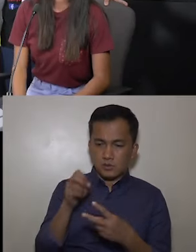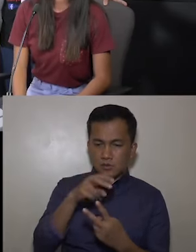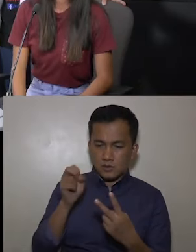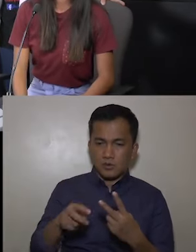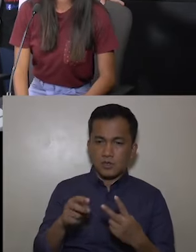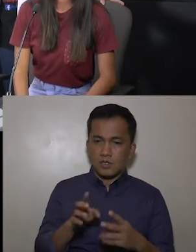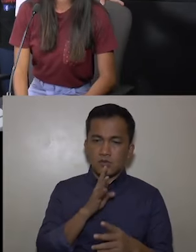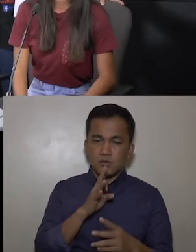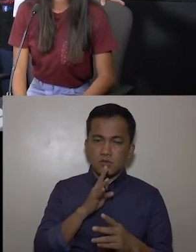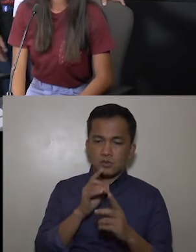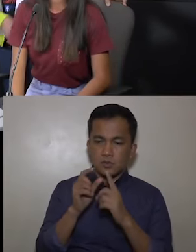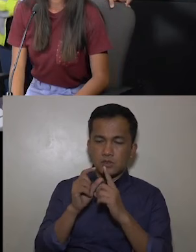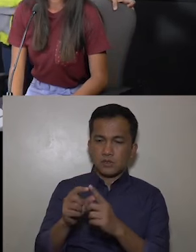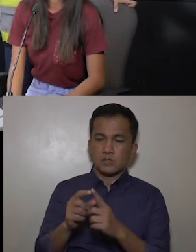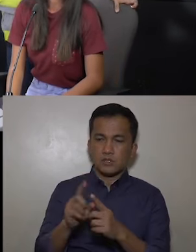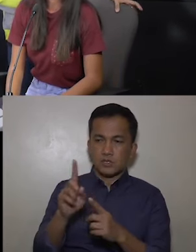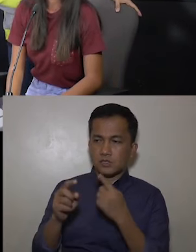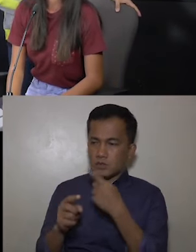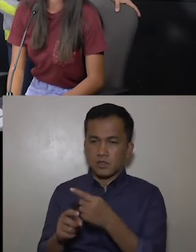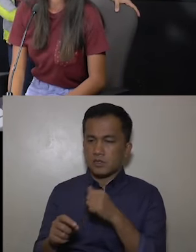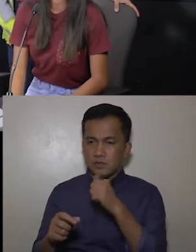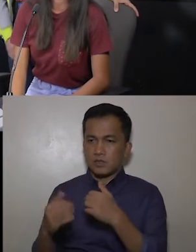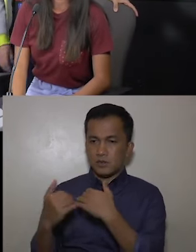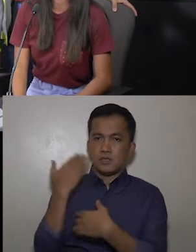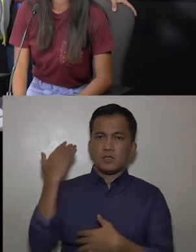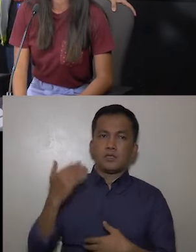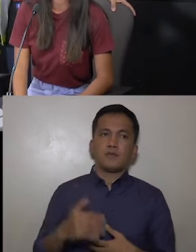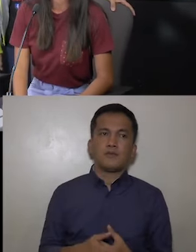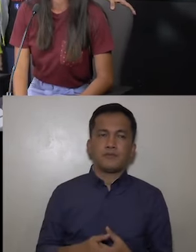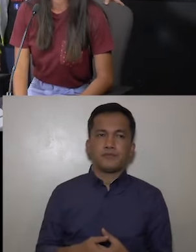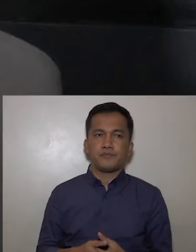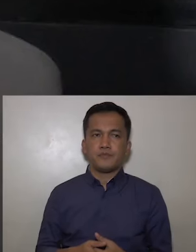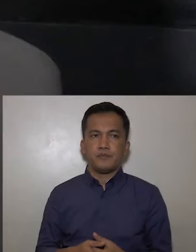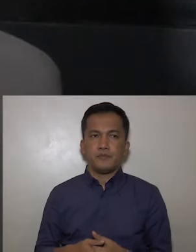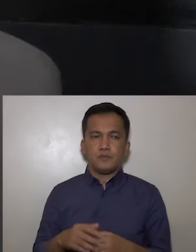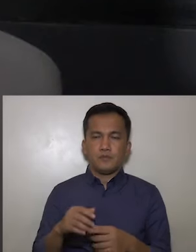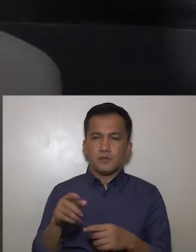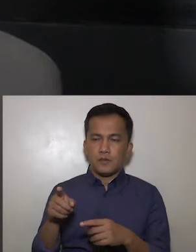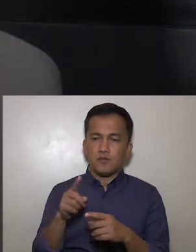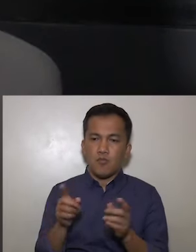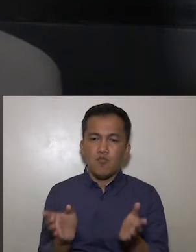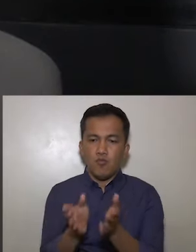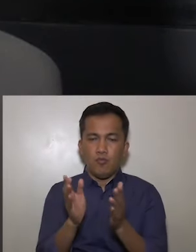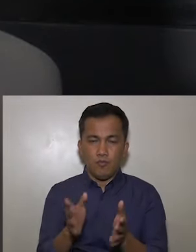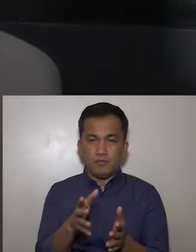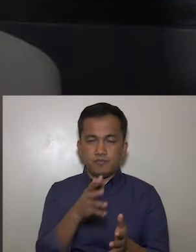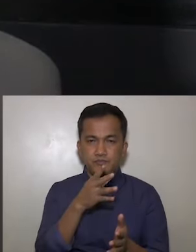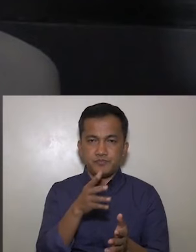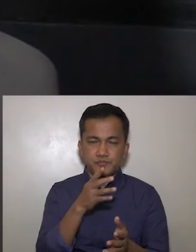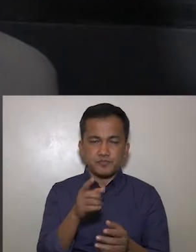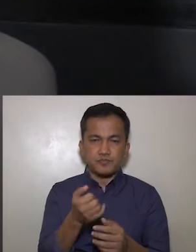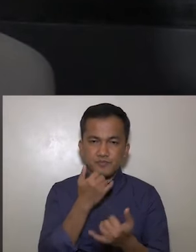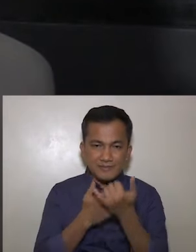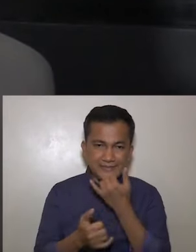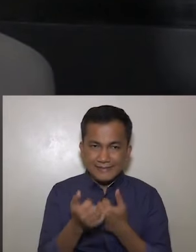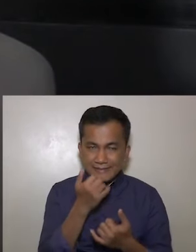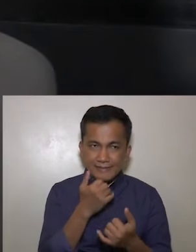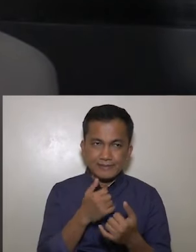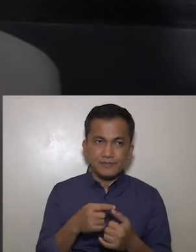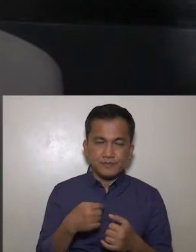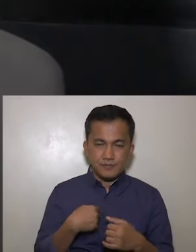pag nagsalita kami ng masama tungkol sa kanya, isang sabi lang niya sa'yo, hindi niya kami papadalhan. Yung kasi taga-sursul ng mama mo, puro